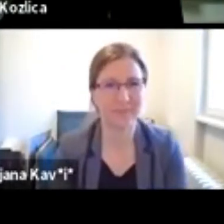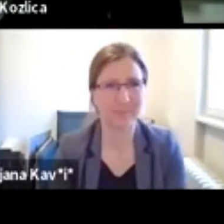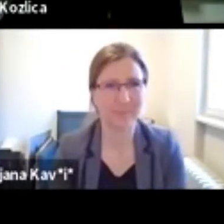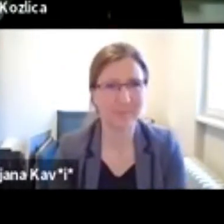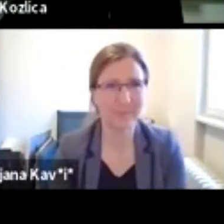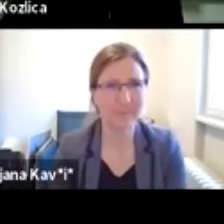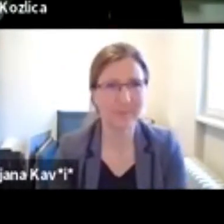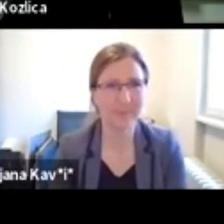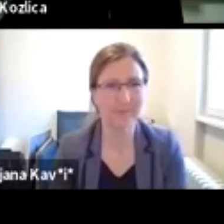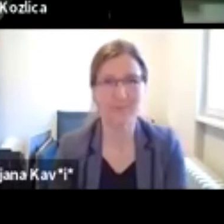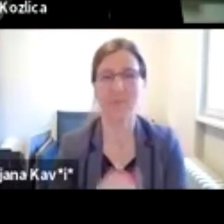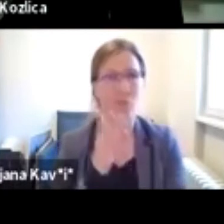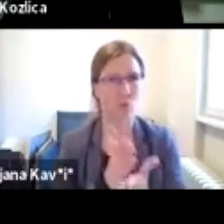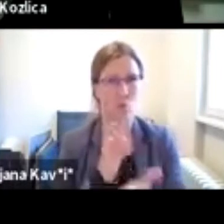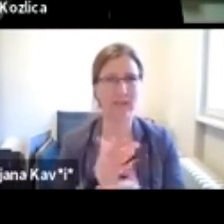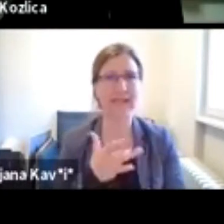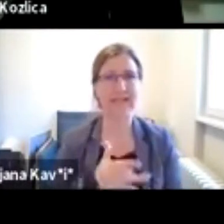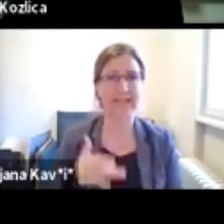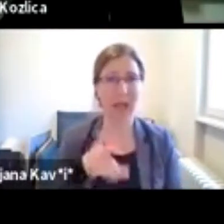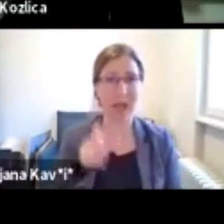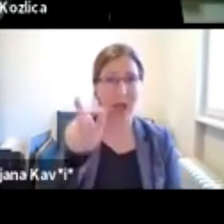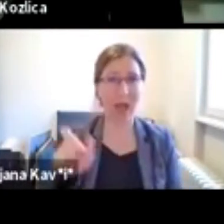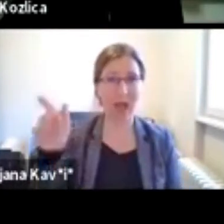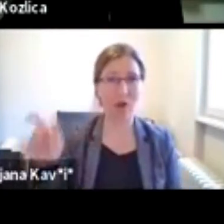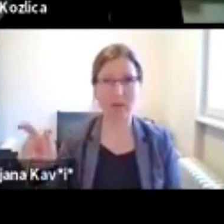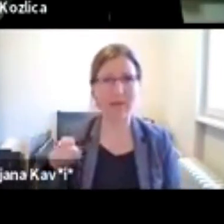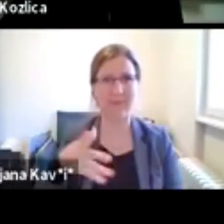problema sa Zagorcima, ali to vam ne smijemo reći.